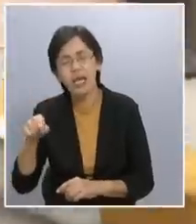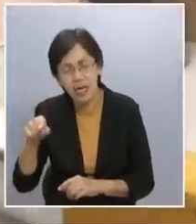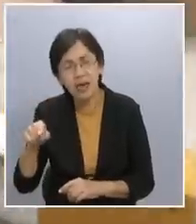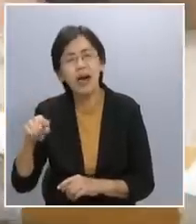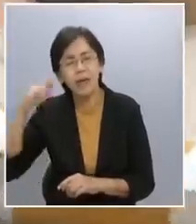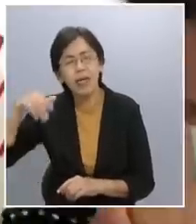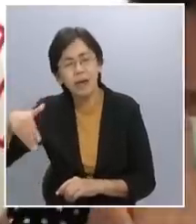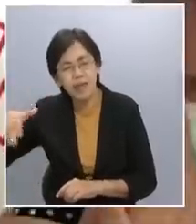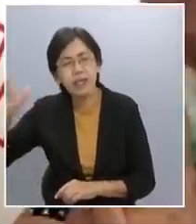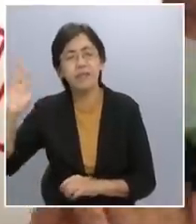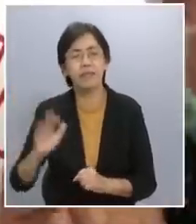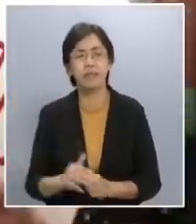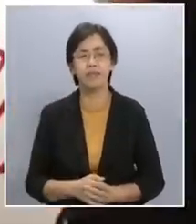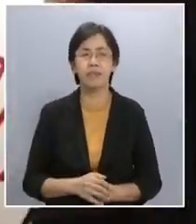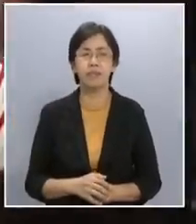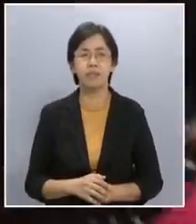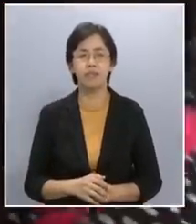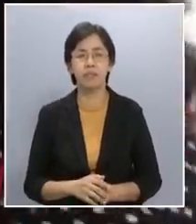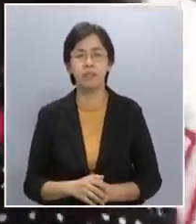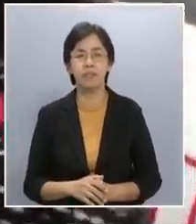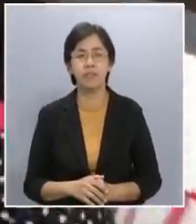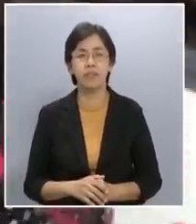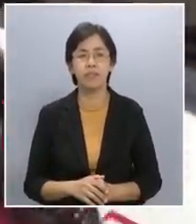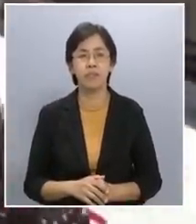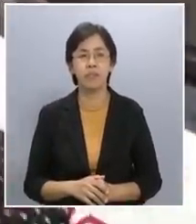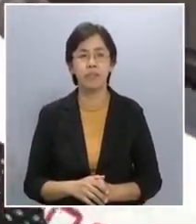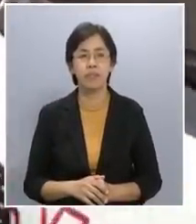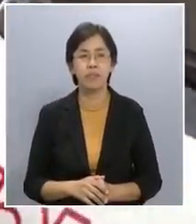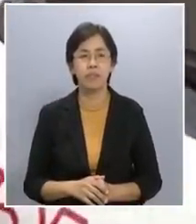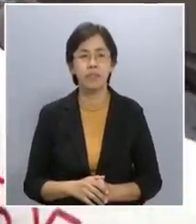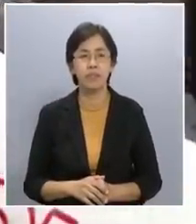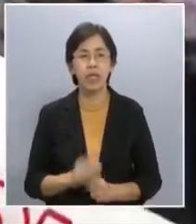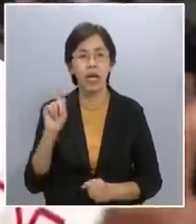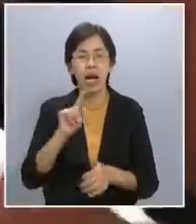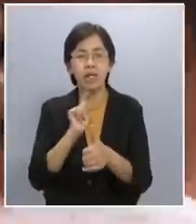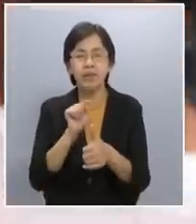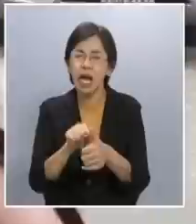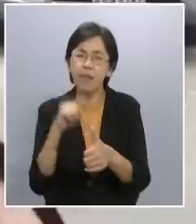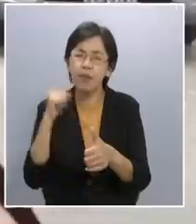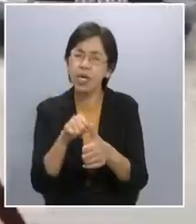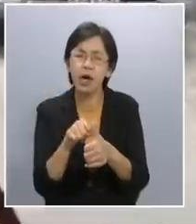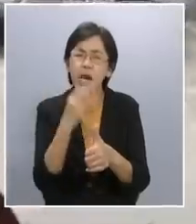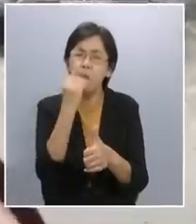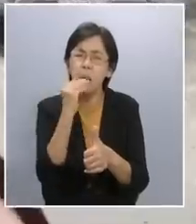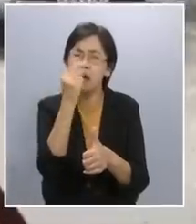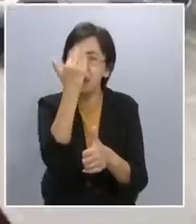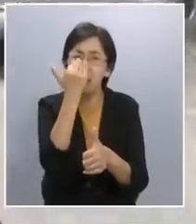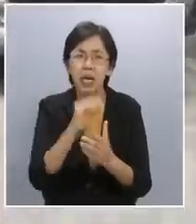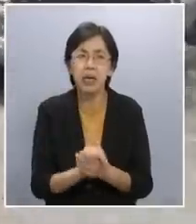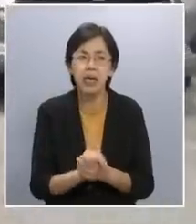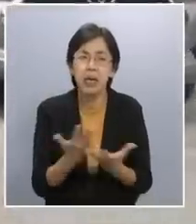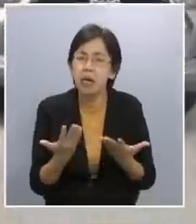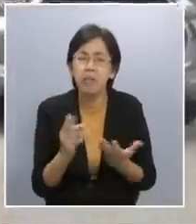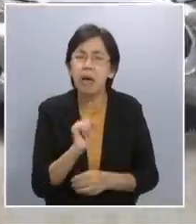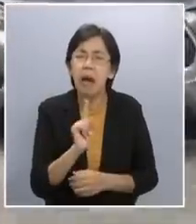เพื่อทีมข่าวไปสอบถามนะฮะว่าเอ๊ะทำไมคุณผู้หญิงถึงพูดแบบนี้ขึ้นมา ไปไหนมาไหน มันมีอะไรเกิดขึ้